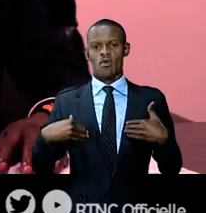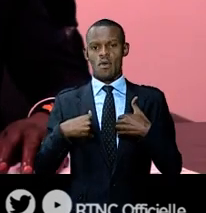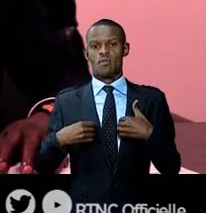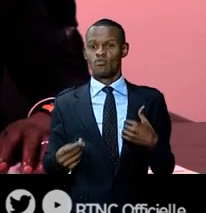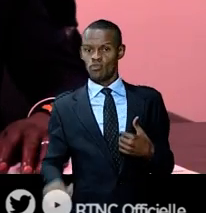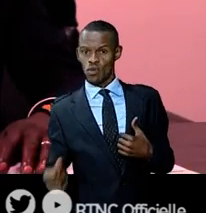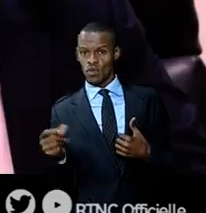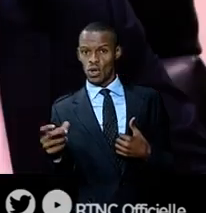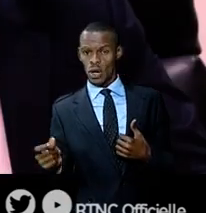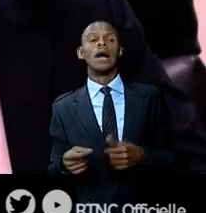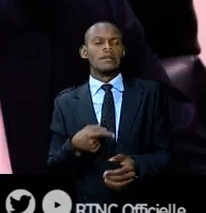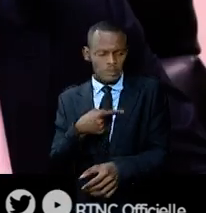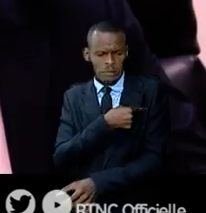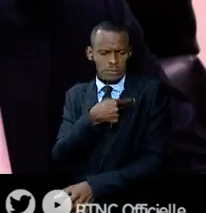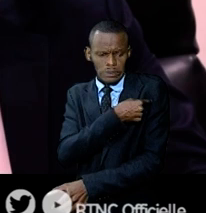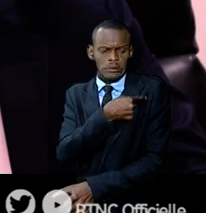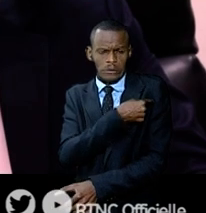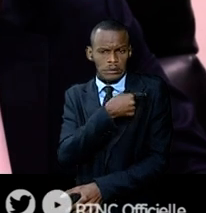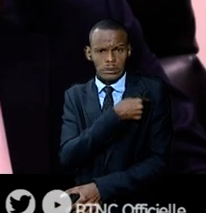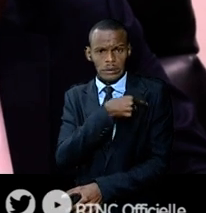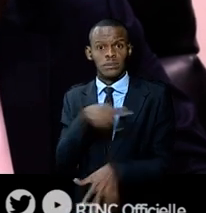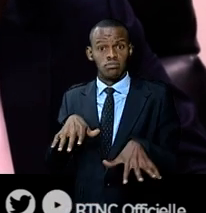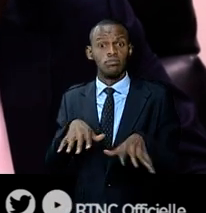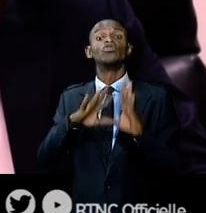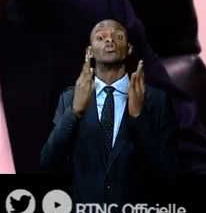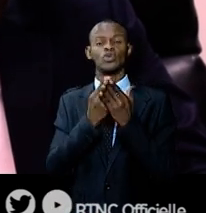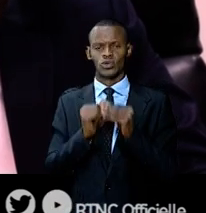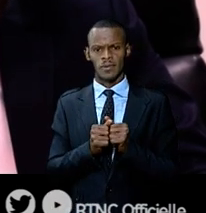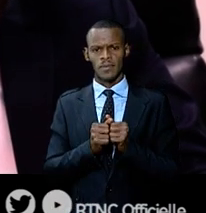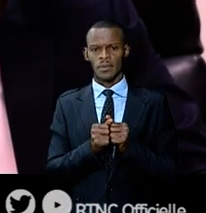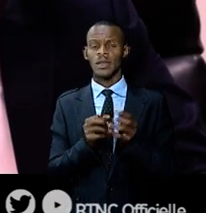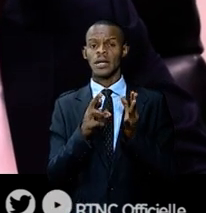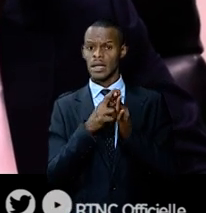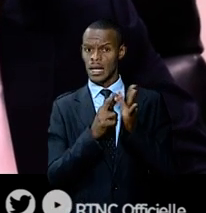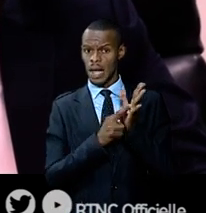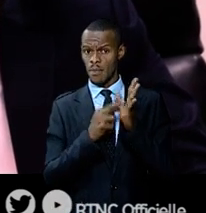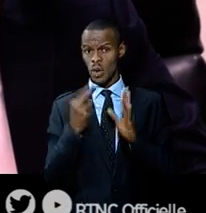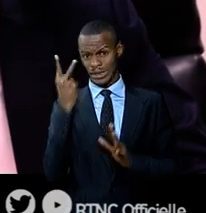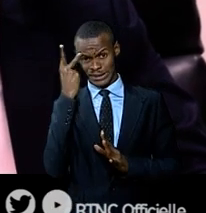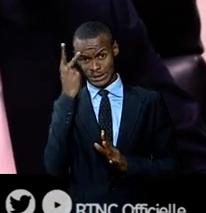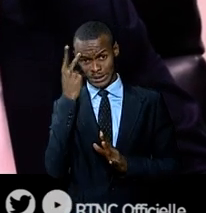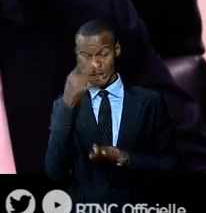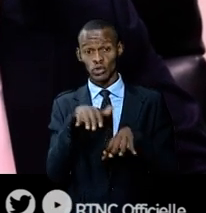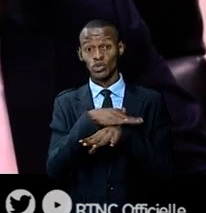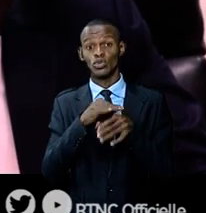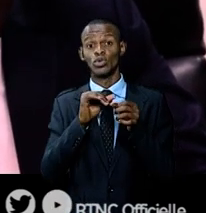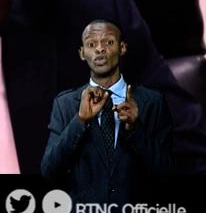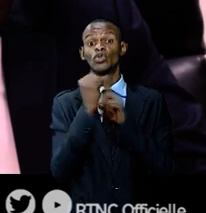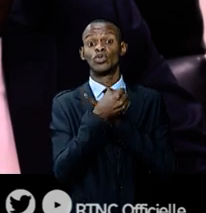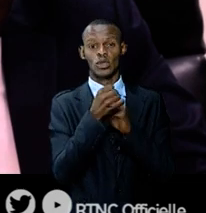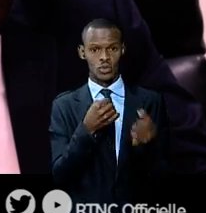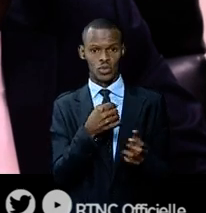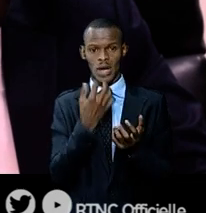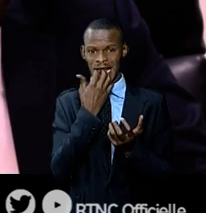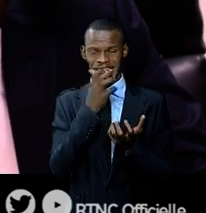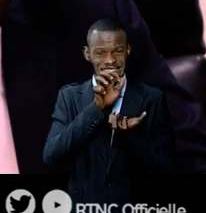rapports de l'Office de vaccination contre la rage de Kinshasa sur la situation zoosanitaire de la rage montrent que la